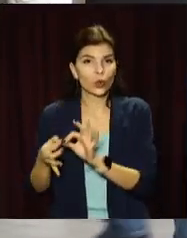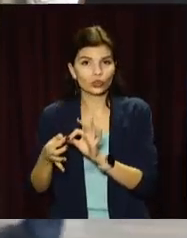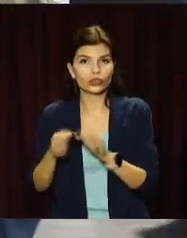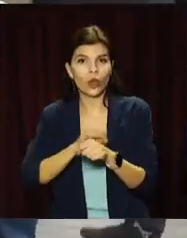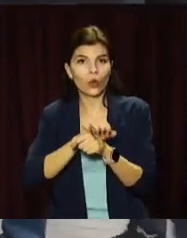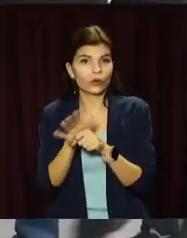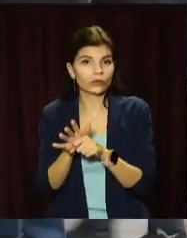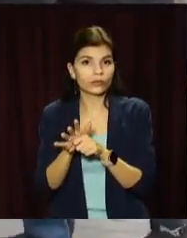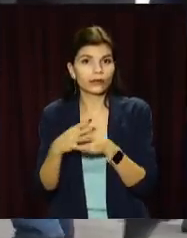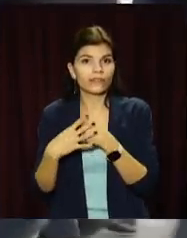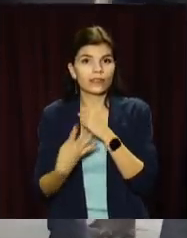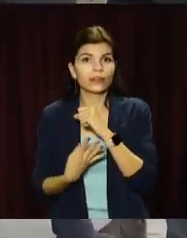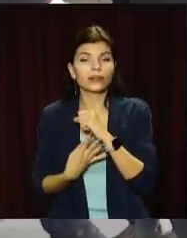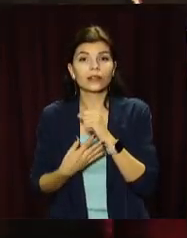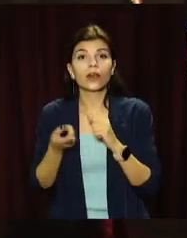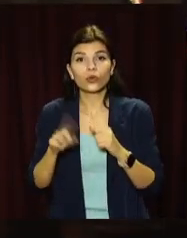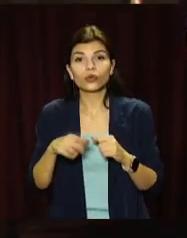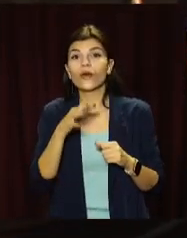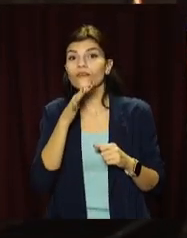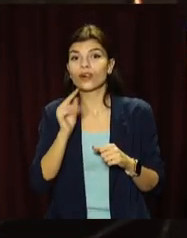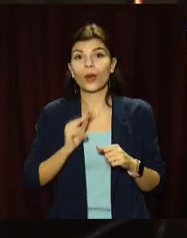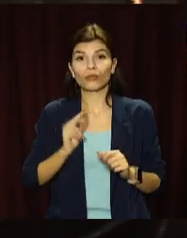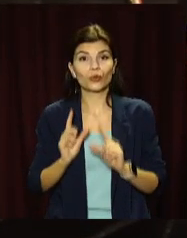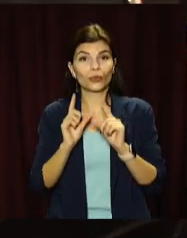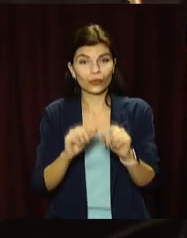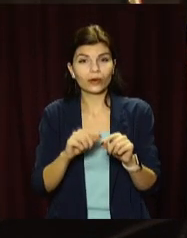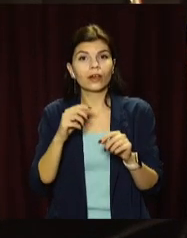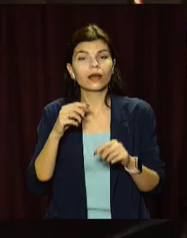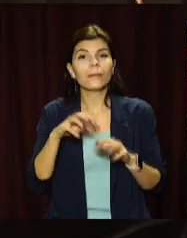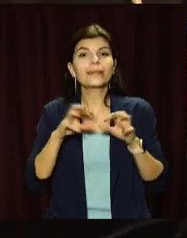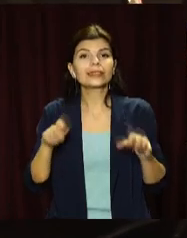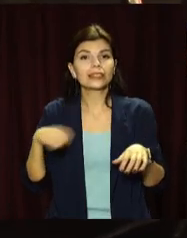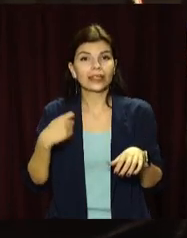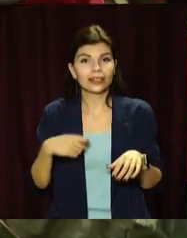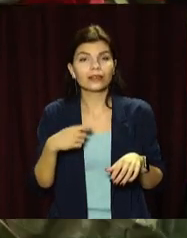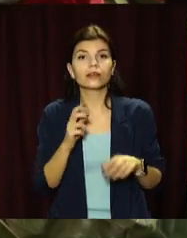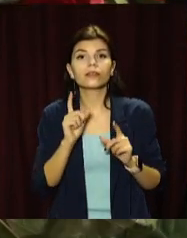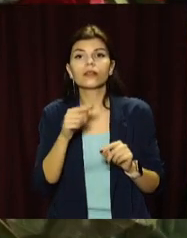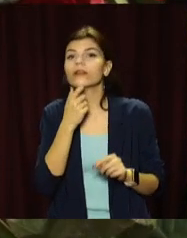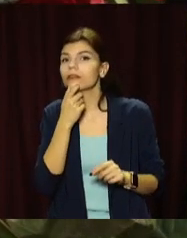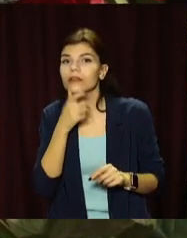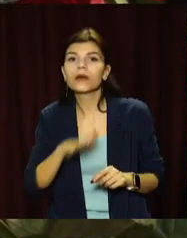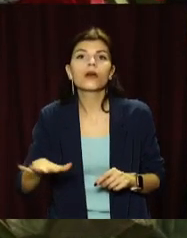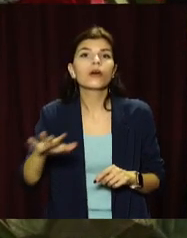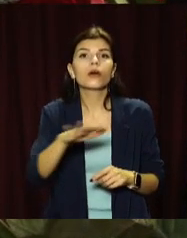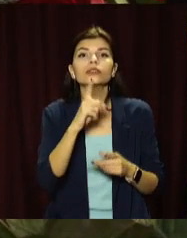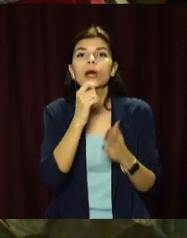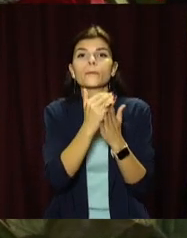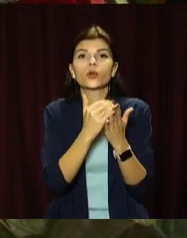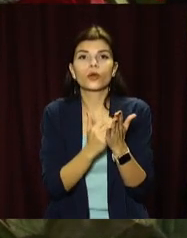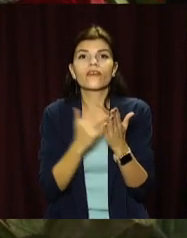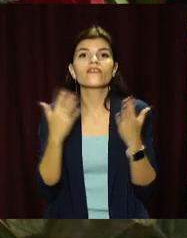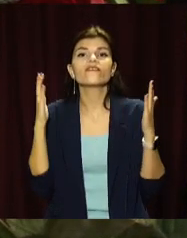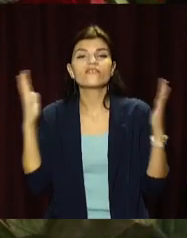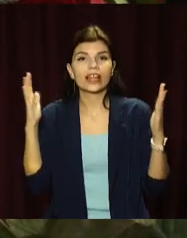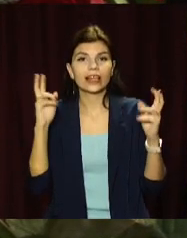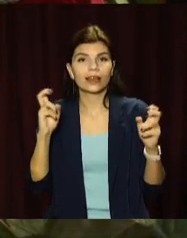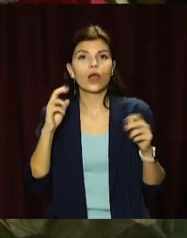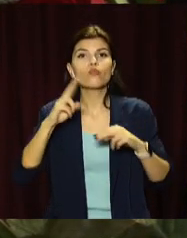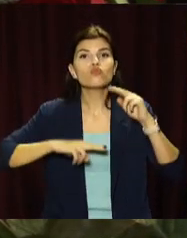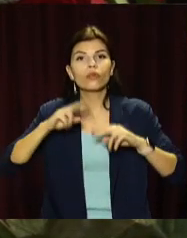COVID-19. Також під час робочої поїздки президент огляне об'єкти, які зводять на територію області за програмою